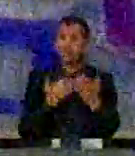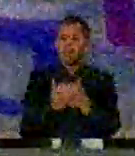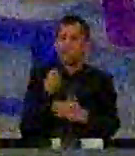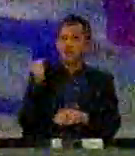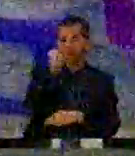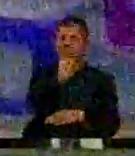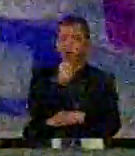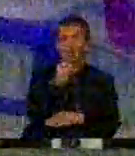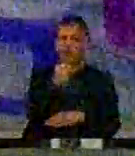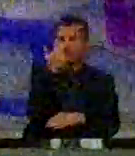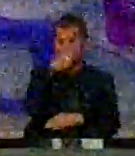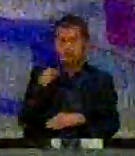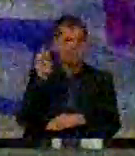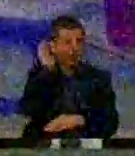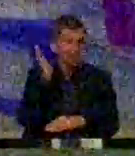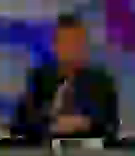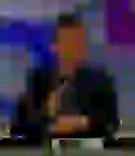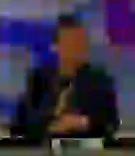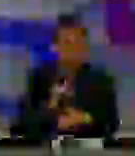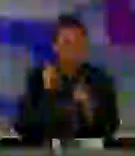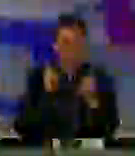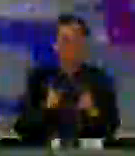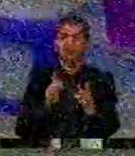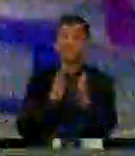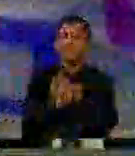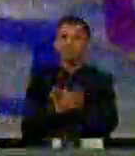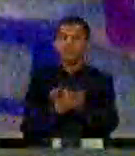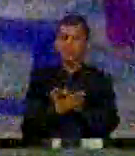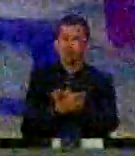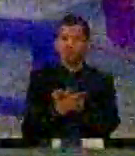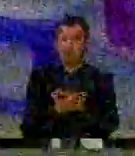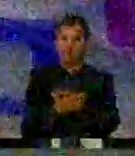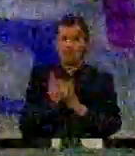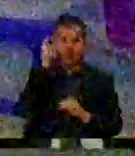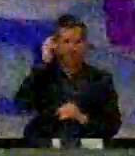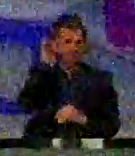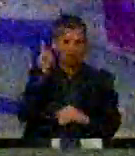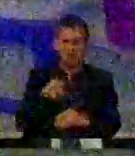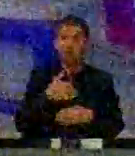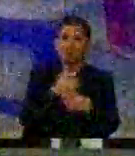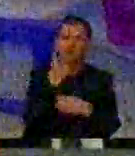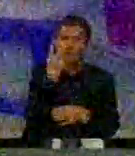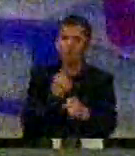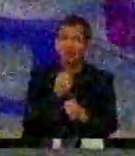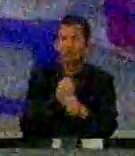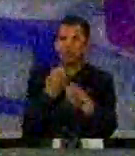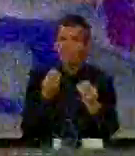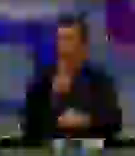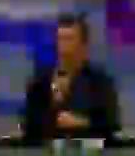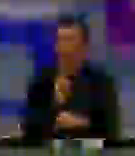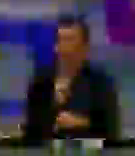këtë dikaster. Pasi ministri i kulturës e ka edhe pozitën si zëvendës kryeministër, mendoj që kjo nuk po i ndihmon që të kryejë një punë të mirë.